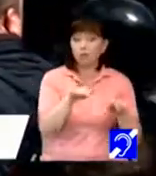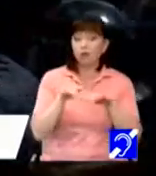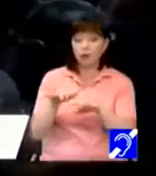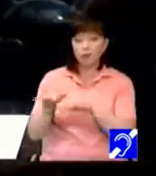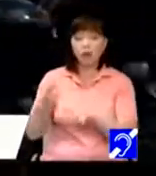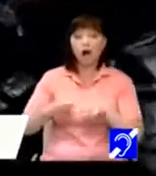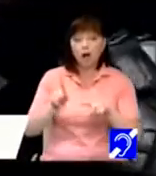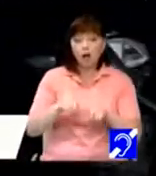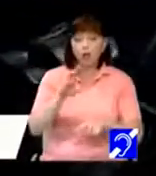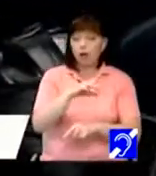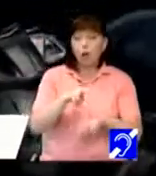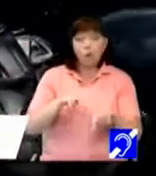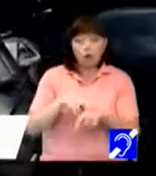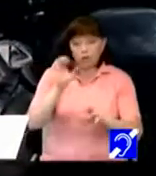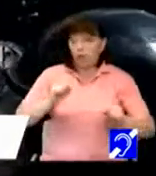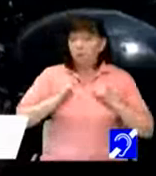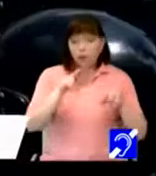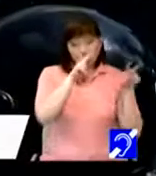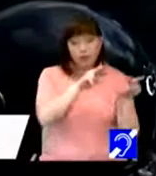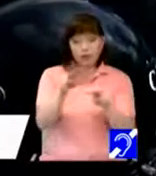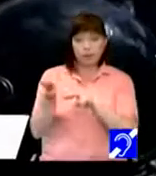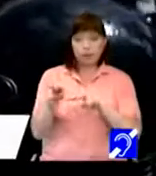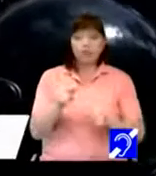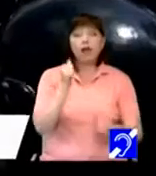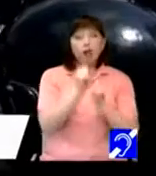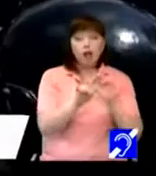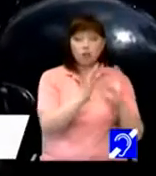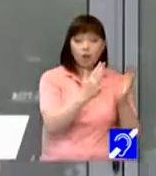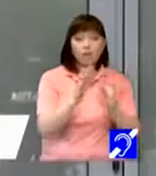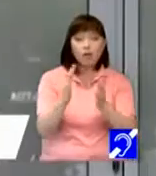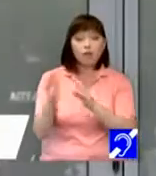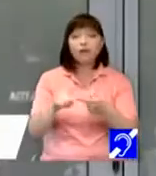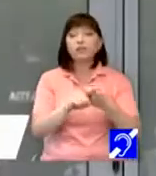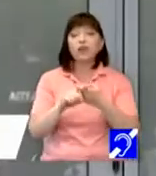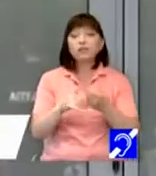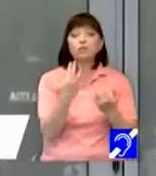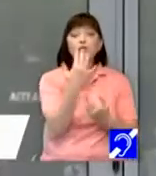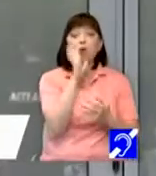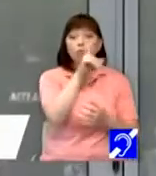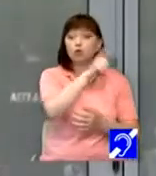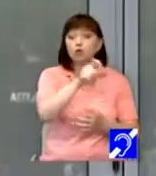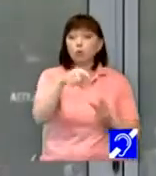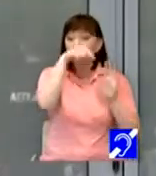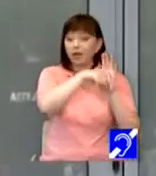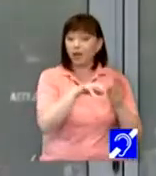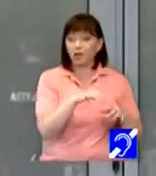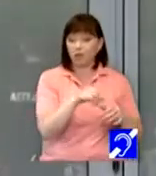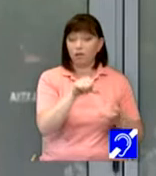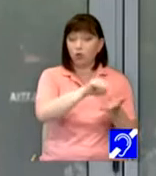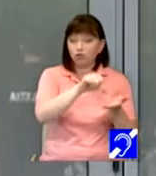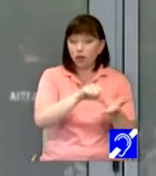vor mobiliza la maxim forțele de ordine. Pentru fiecare eveniment, în funcție de numărul participanților,